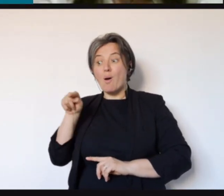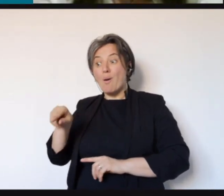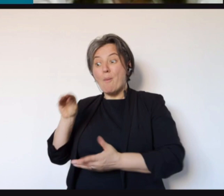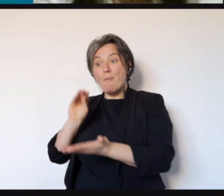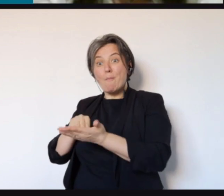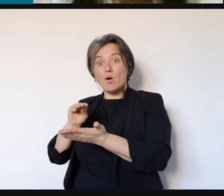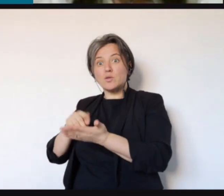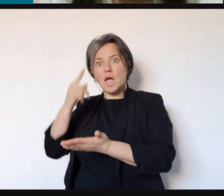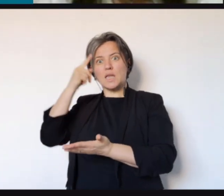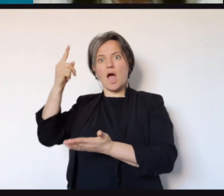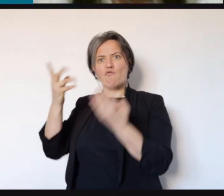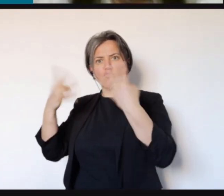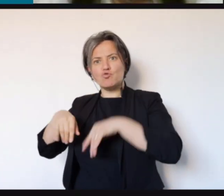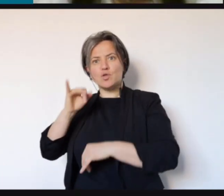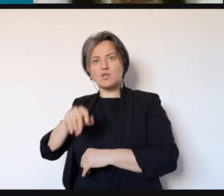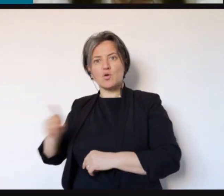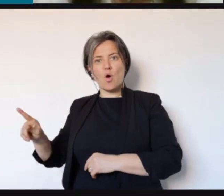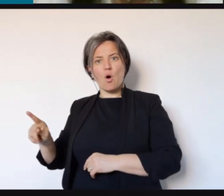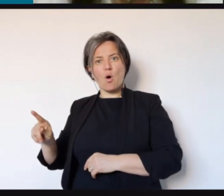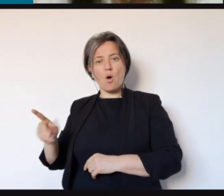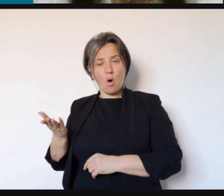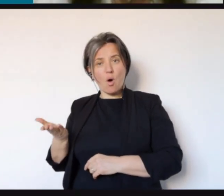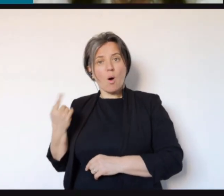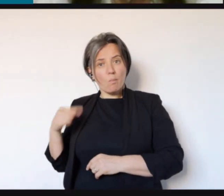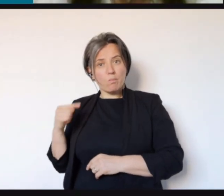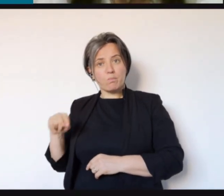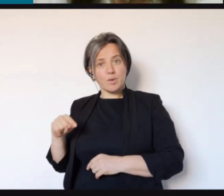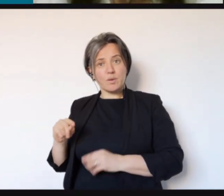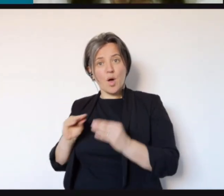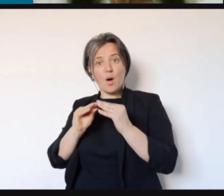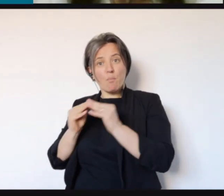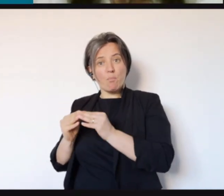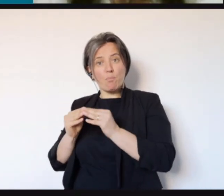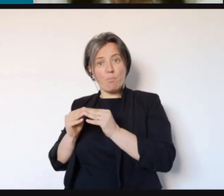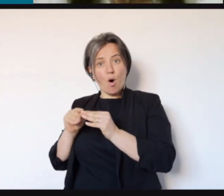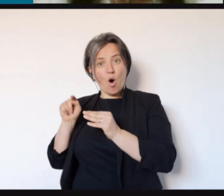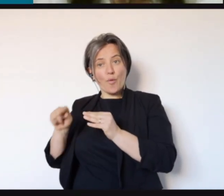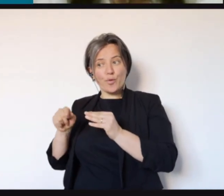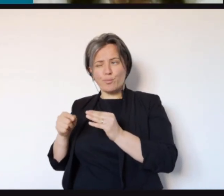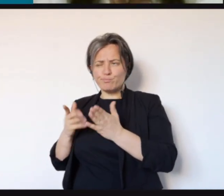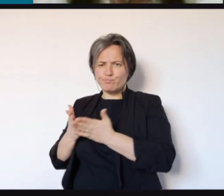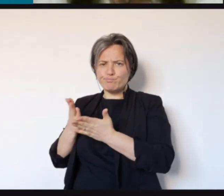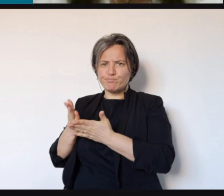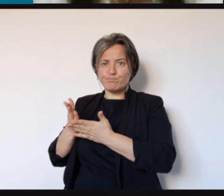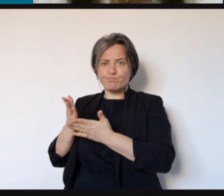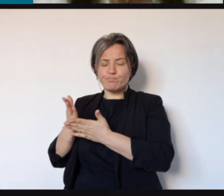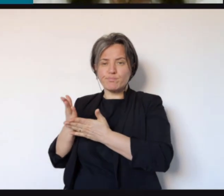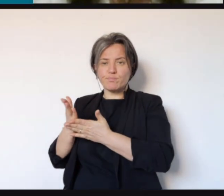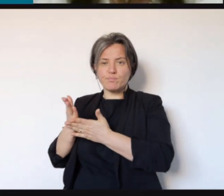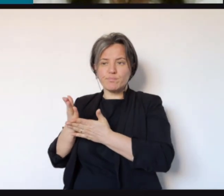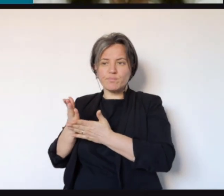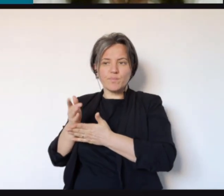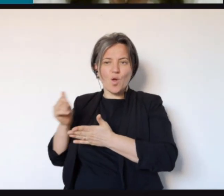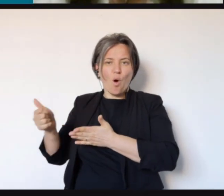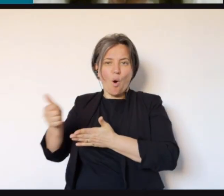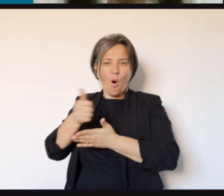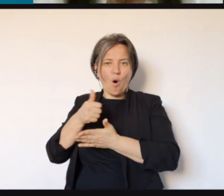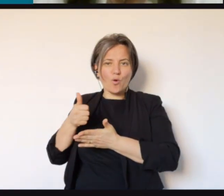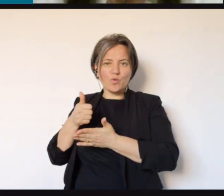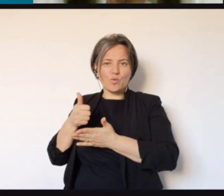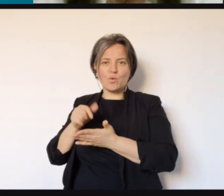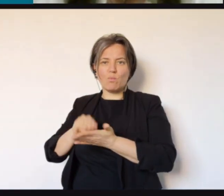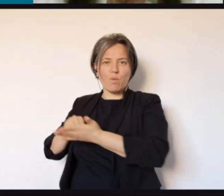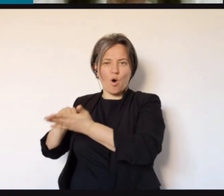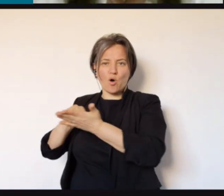Farlo nelle modalità che ognuno, a seconda di dove